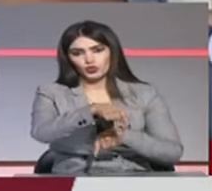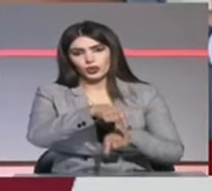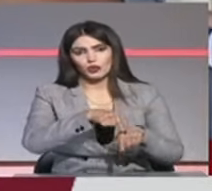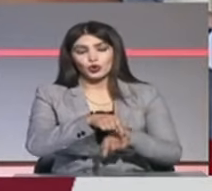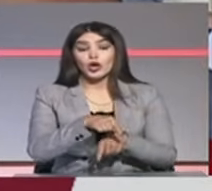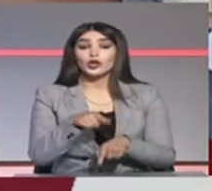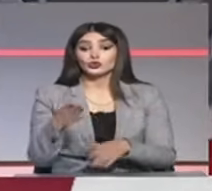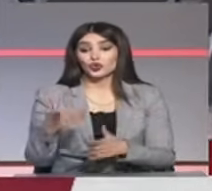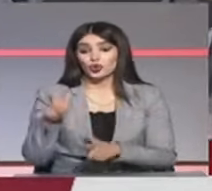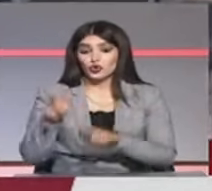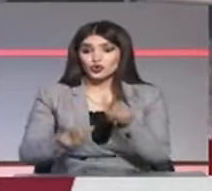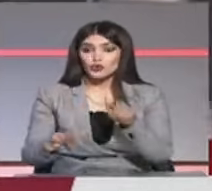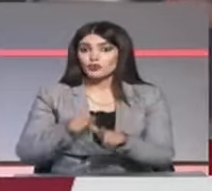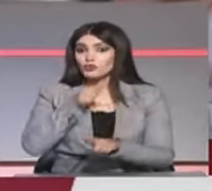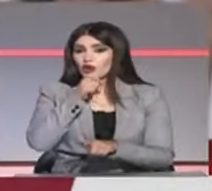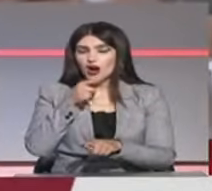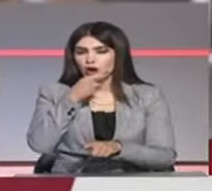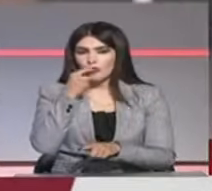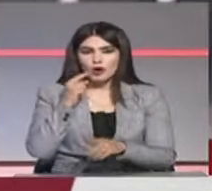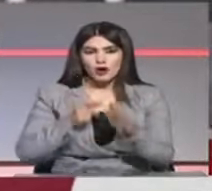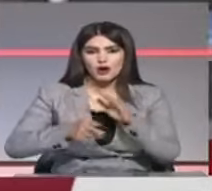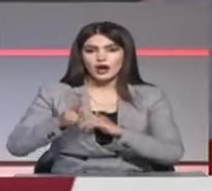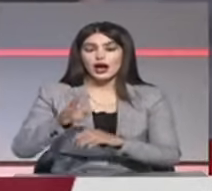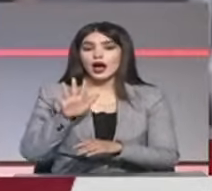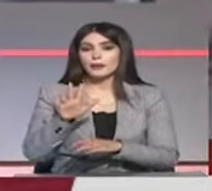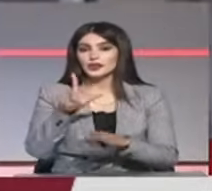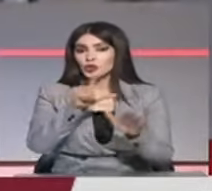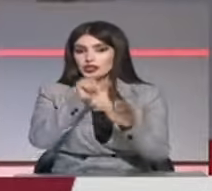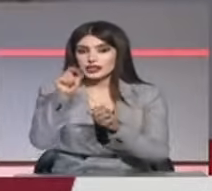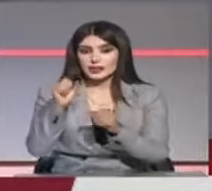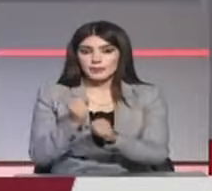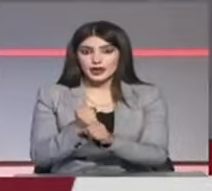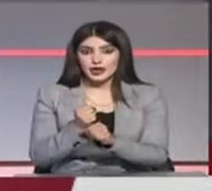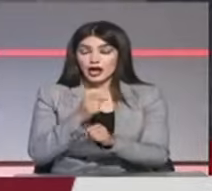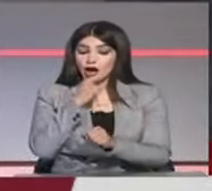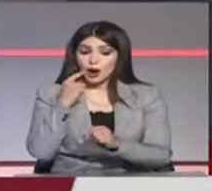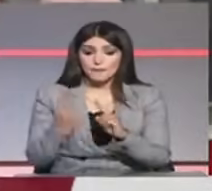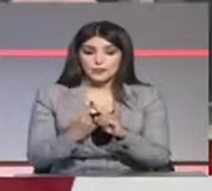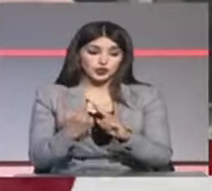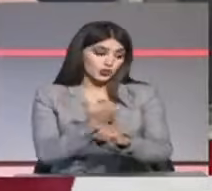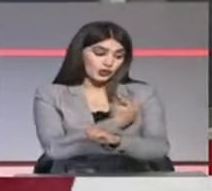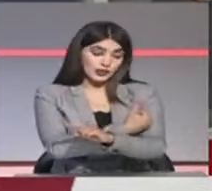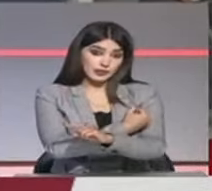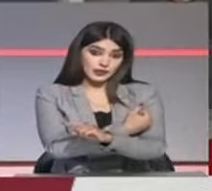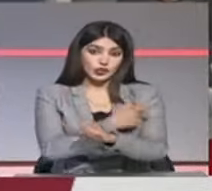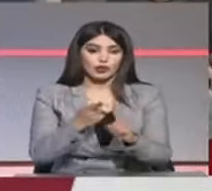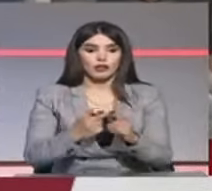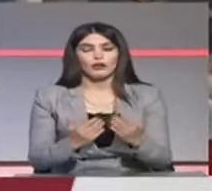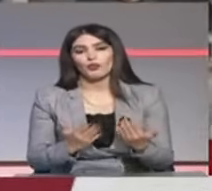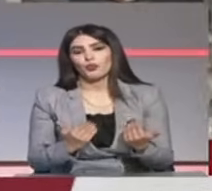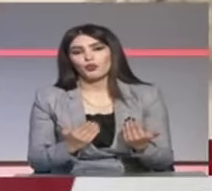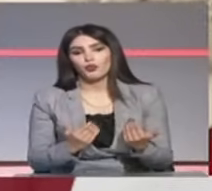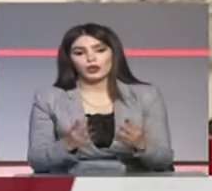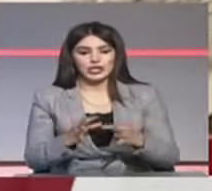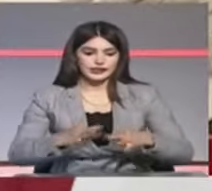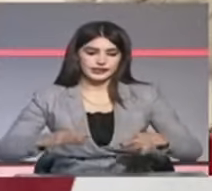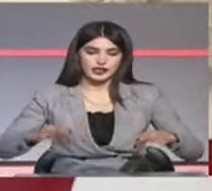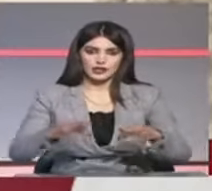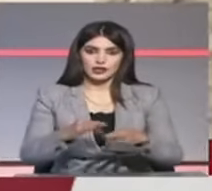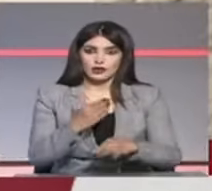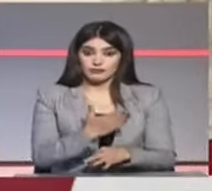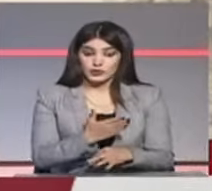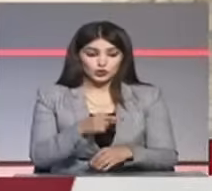تطلب من الاشخاص البالغين اكثر من خمسه وسبعين عاما الاولويه في في المركز والانتظار